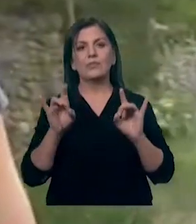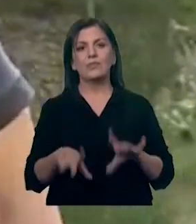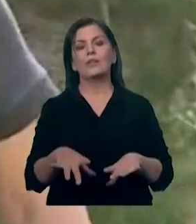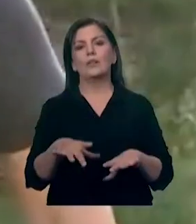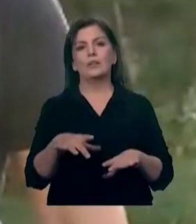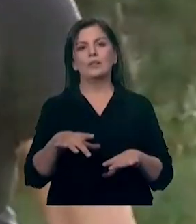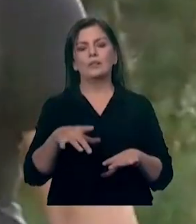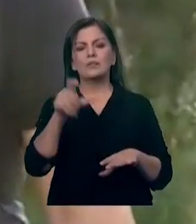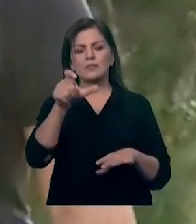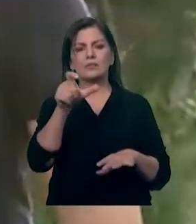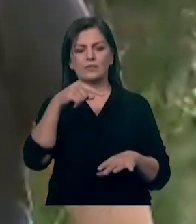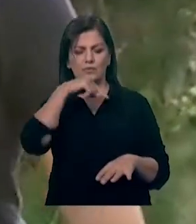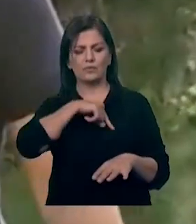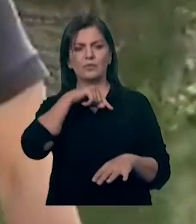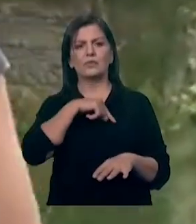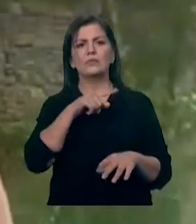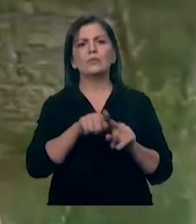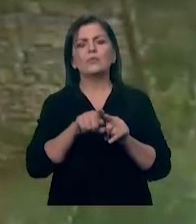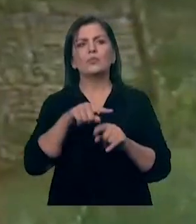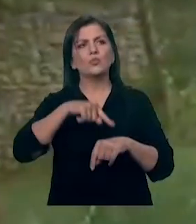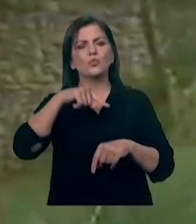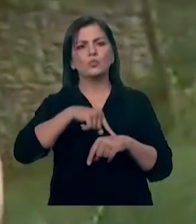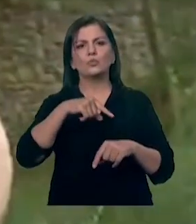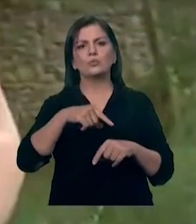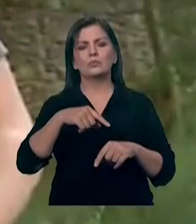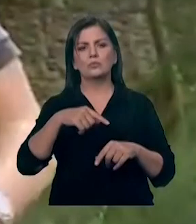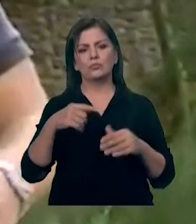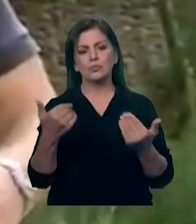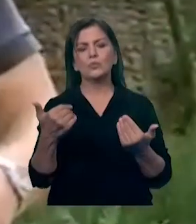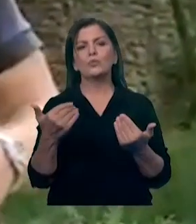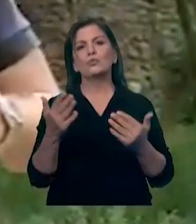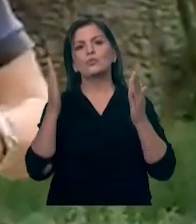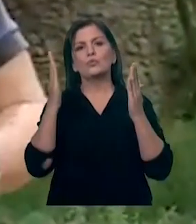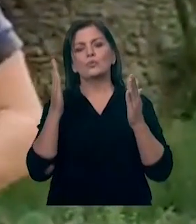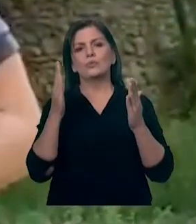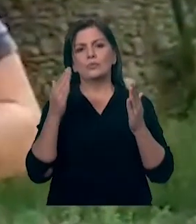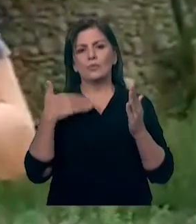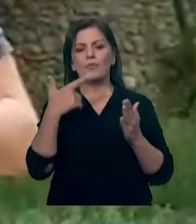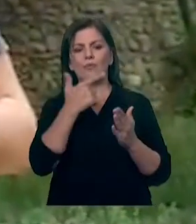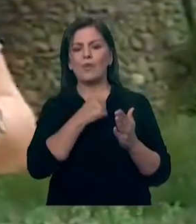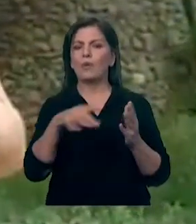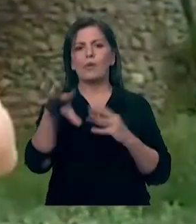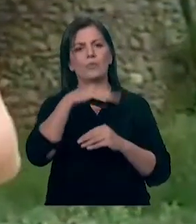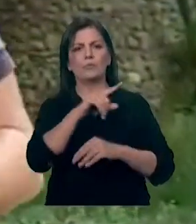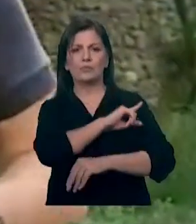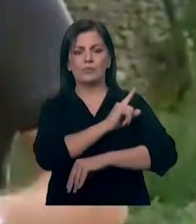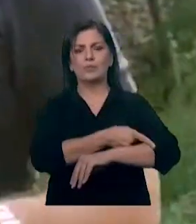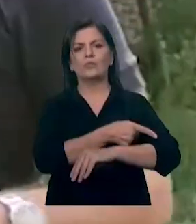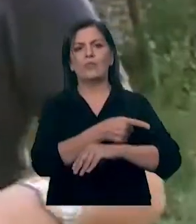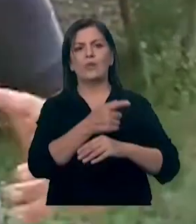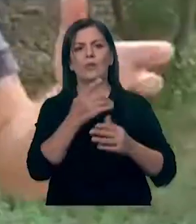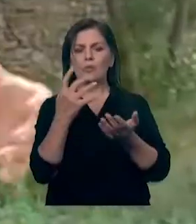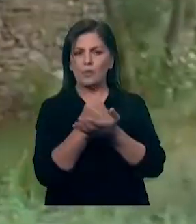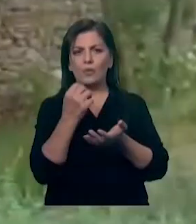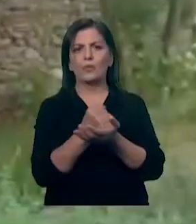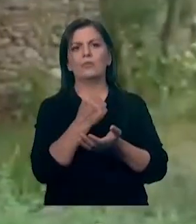insanın o daxilindən gələn bir hissdir. Amma bu günlərdə şükürlər olsun ki, o bizim ordumuzun güclü nəticələri oldu ki,